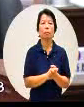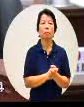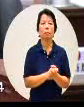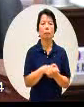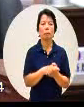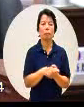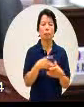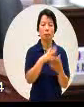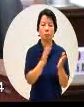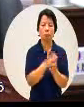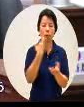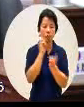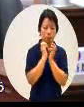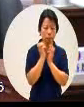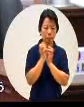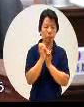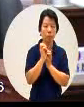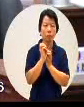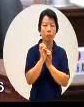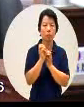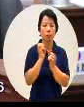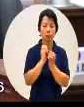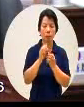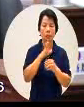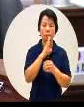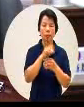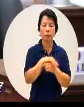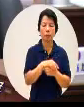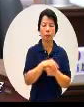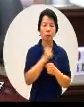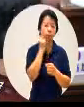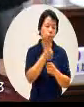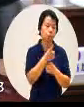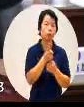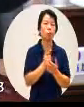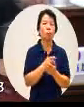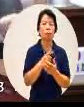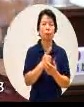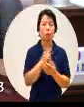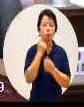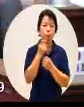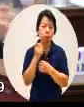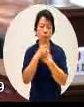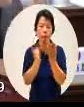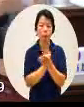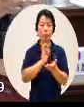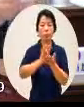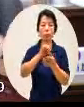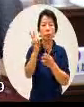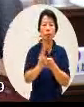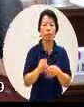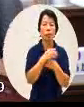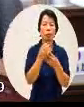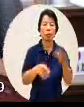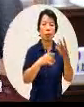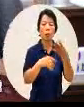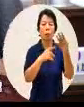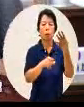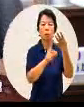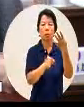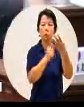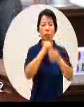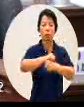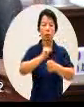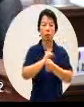再做詳細的報告就是每一個月它的用電量如果譬如說四月份沒有辦活動